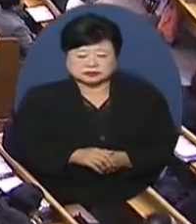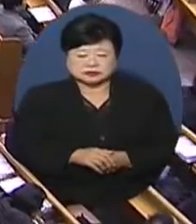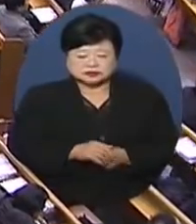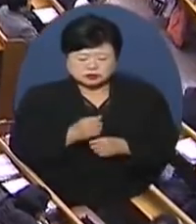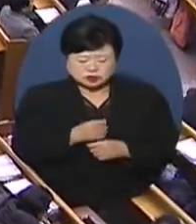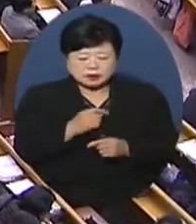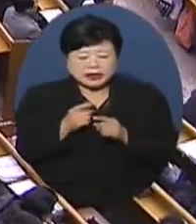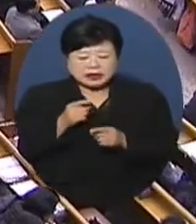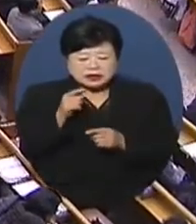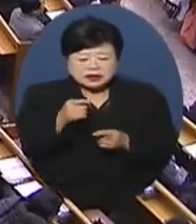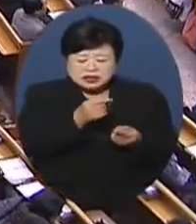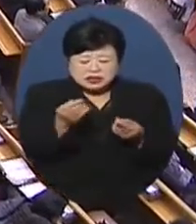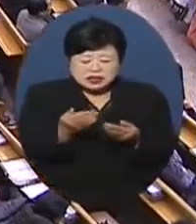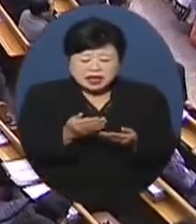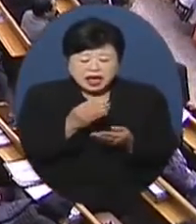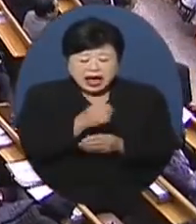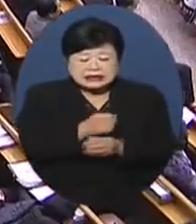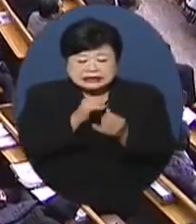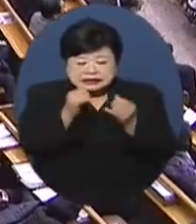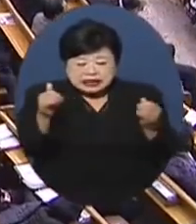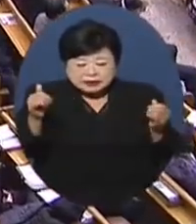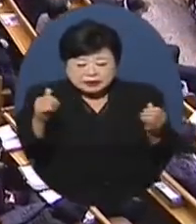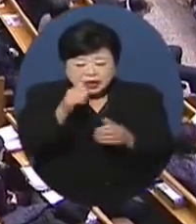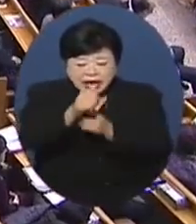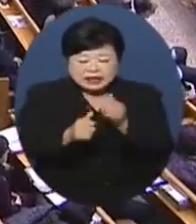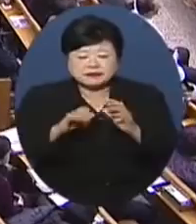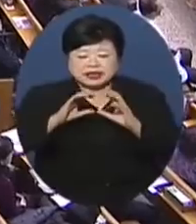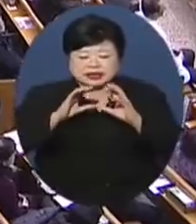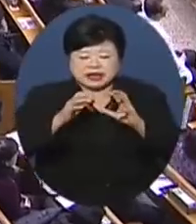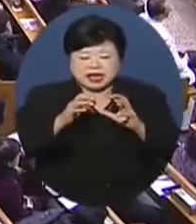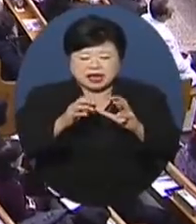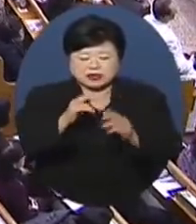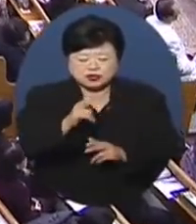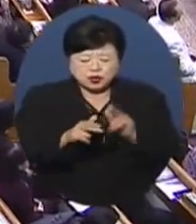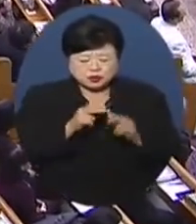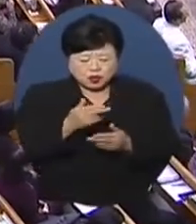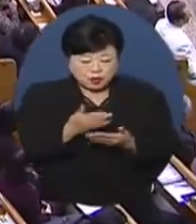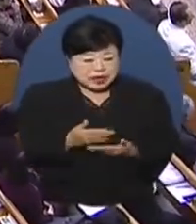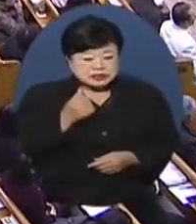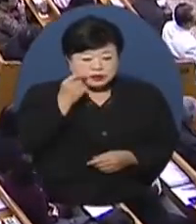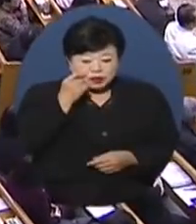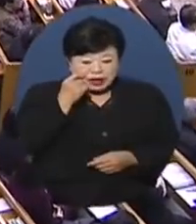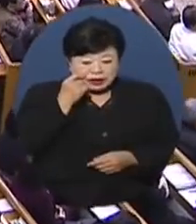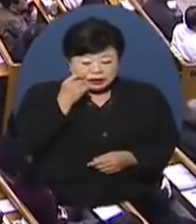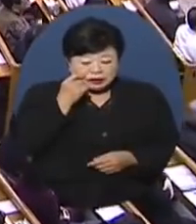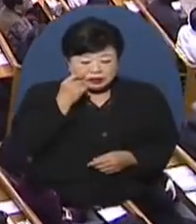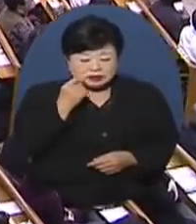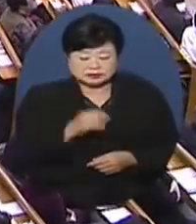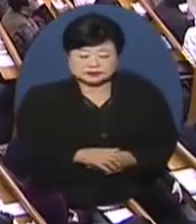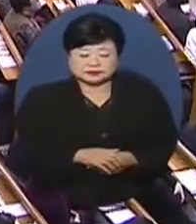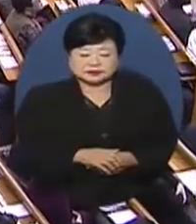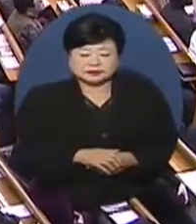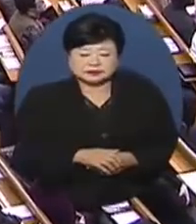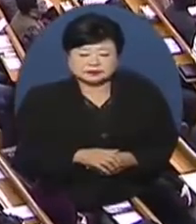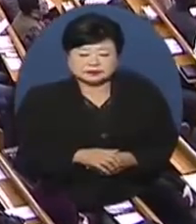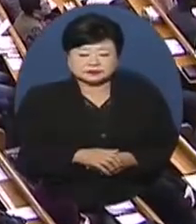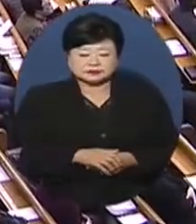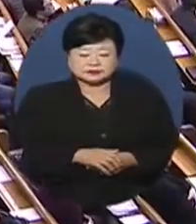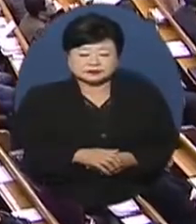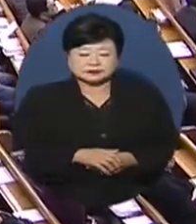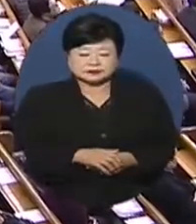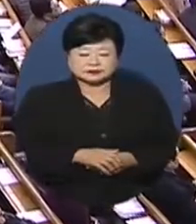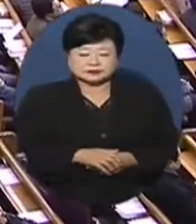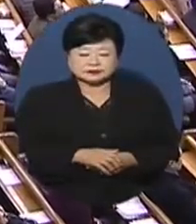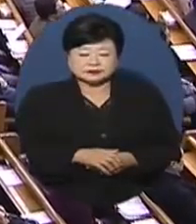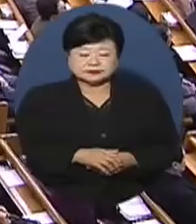경계하노니 이런 일들을 하는 일은 하나님의 나라를 유업으로 받지 못할 것이요 라고